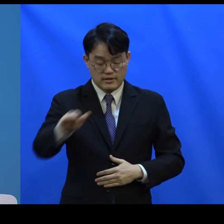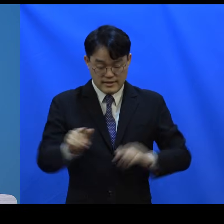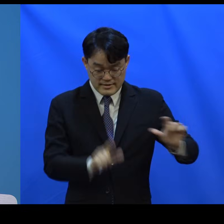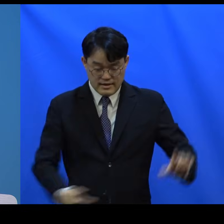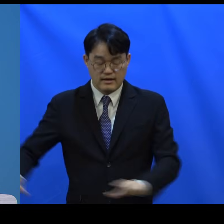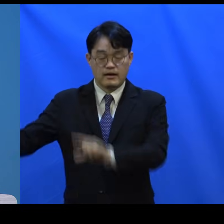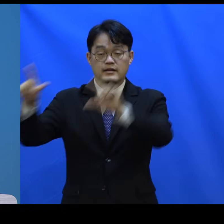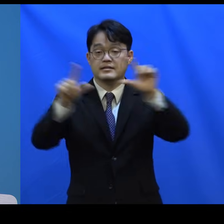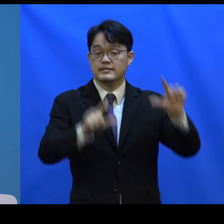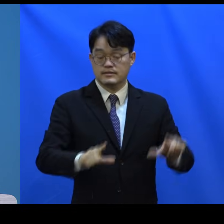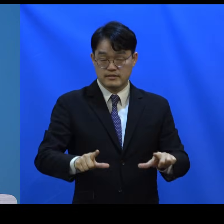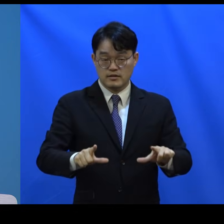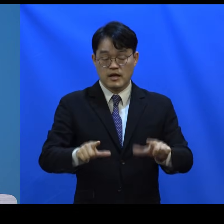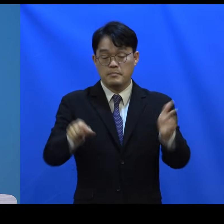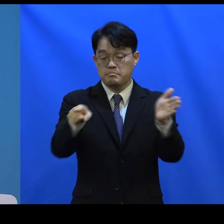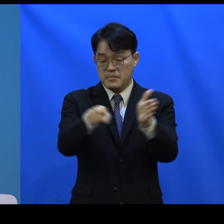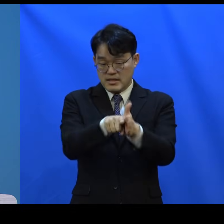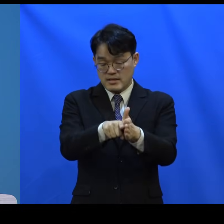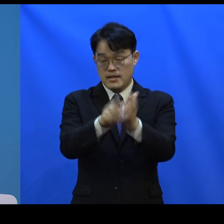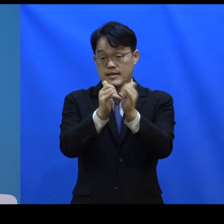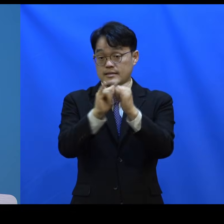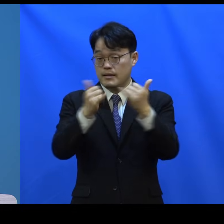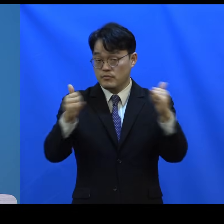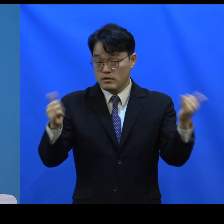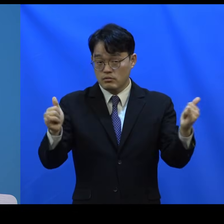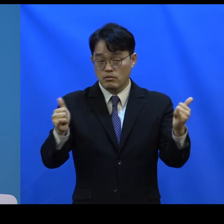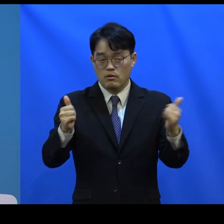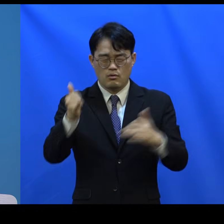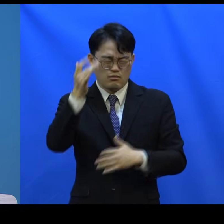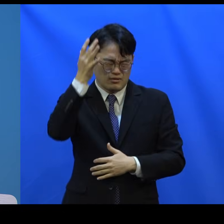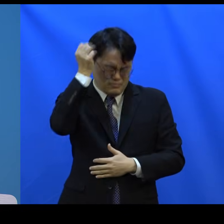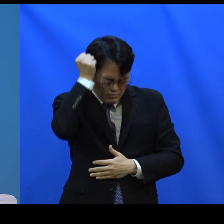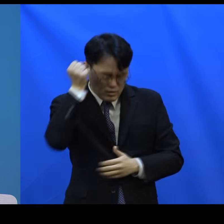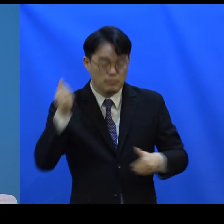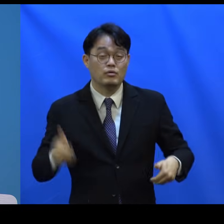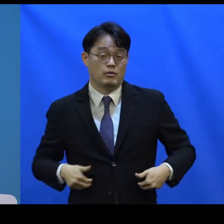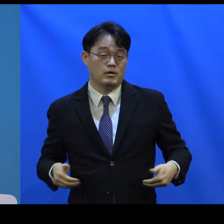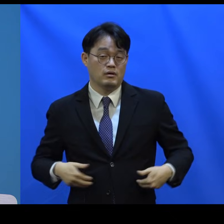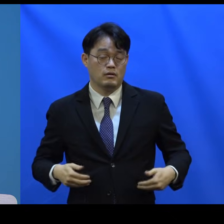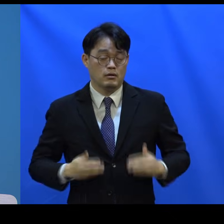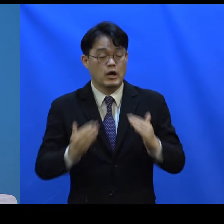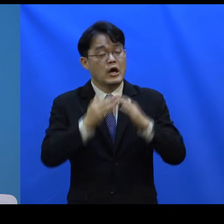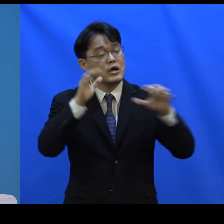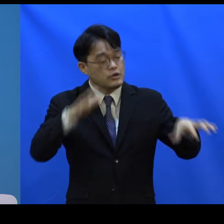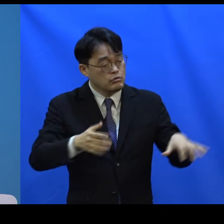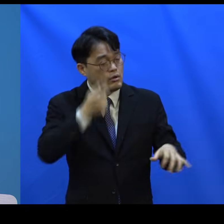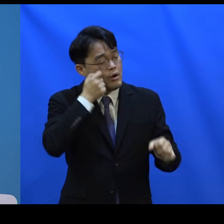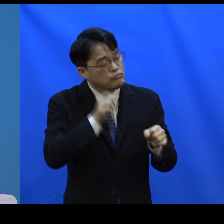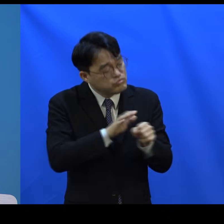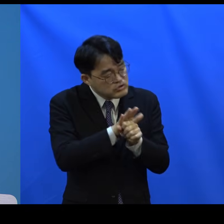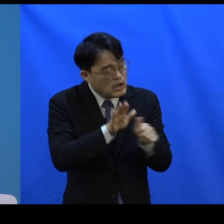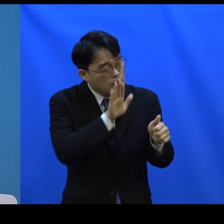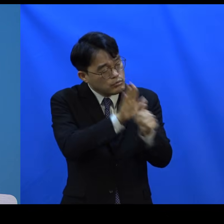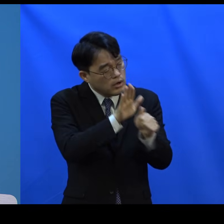우리의 신앙에도 핵심이에요. 핵심. 하나님을 사랑하는. 신앙이 뭐냐? 하나님을